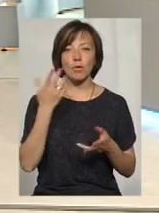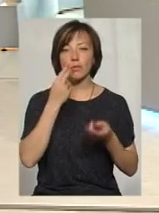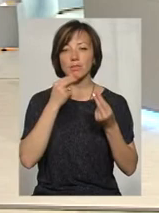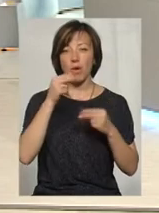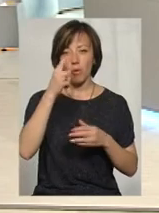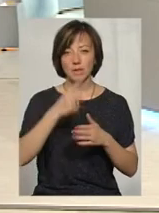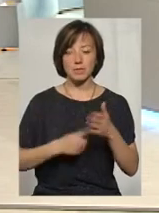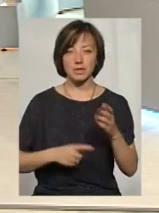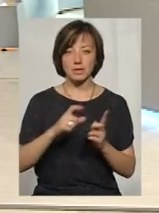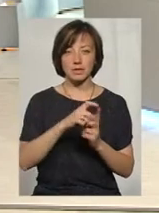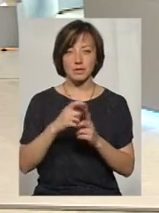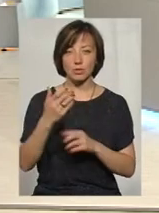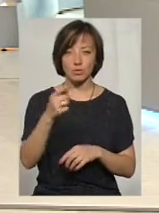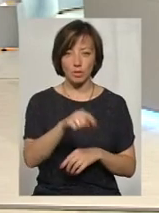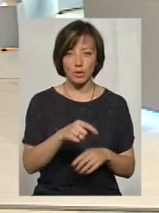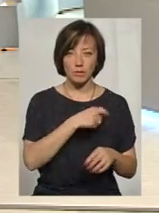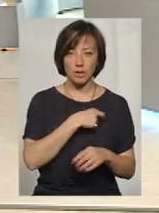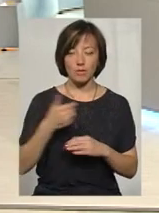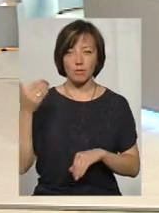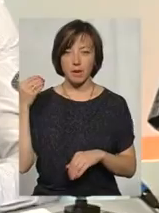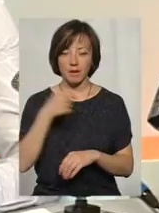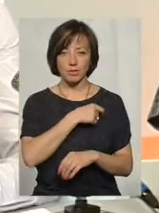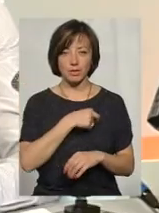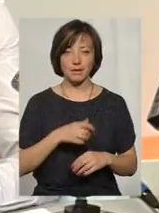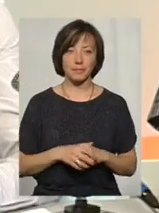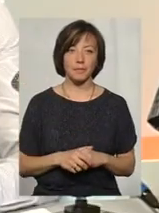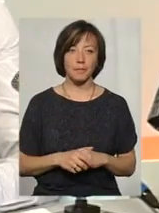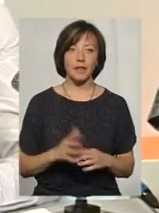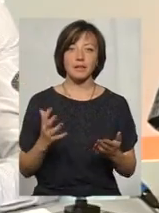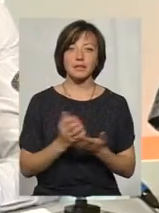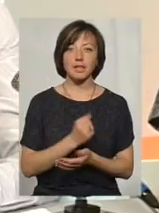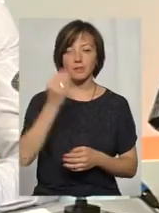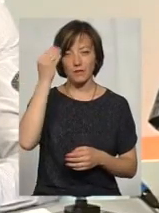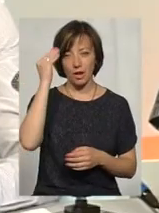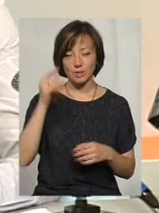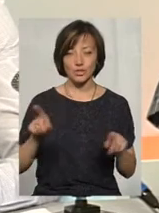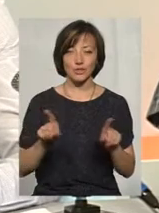зі слів ані цього депутата, ані попереднього. Так складається враження, що